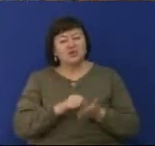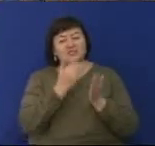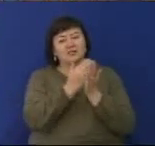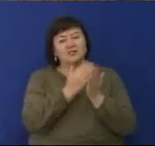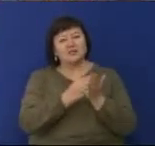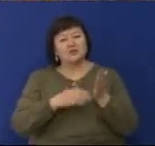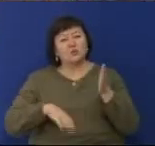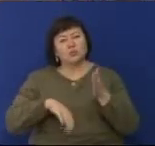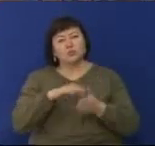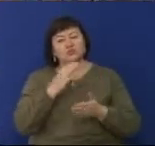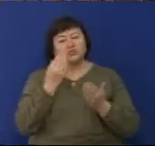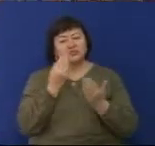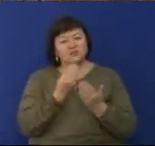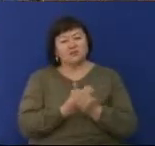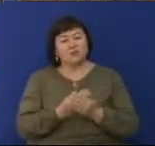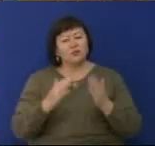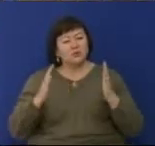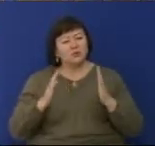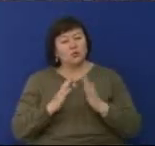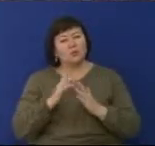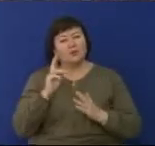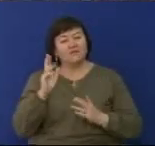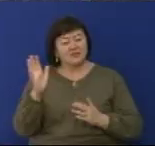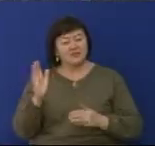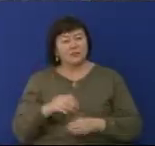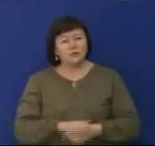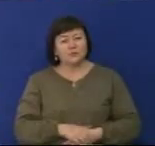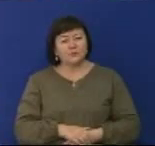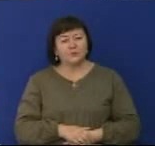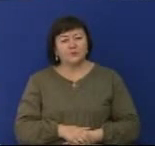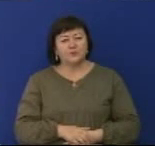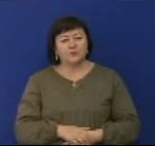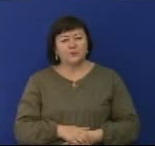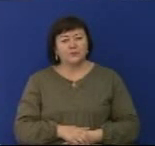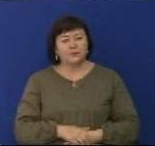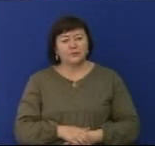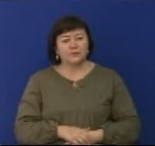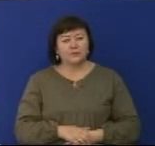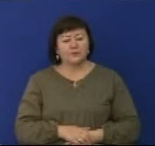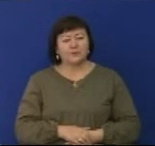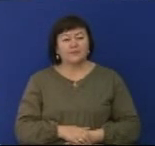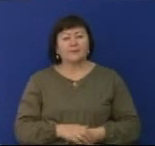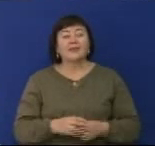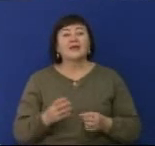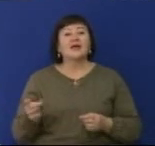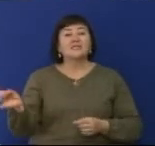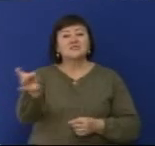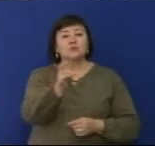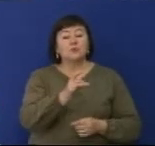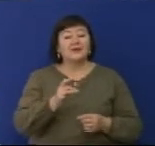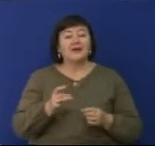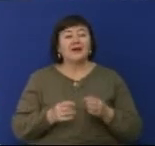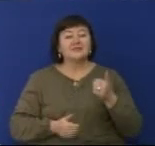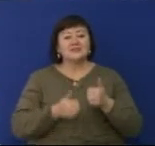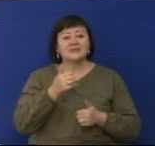условия сау левой или его колядку же хамитов телеканал семей по результатам республиканского конкурса по присуждению